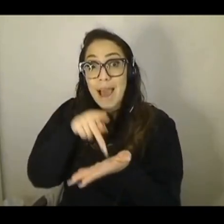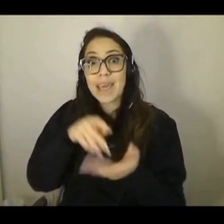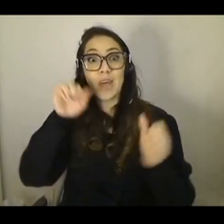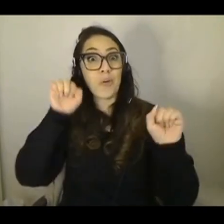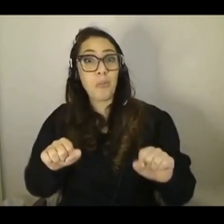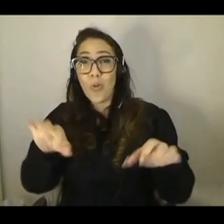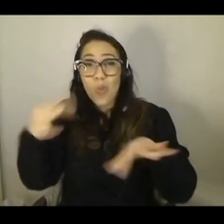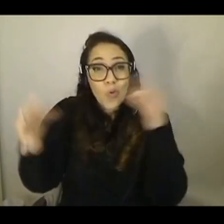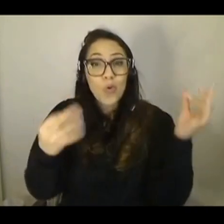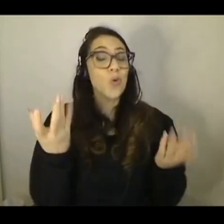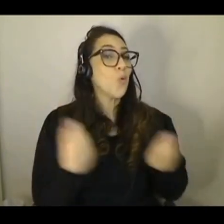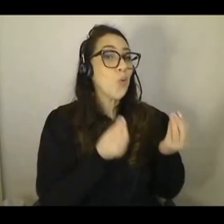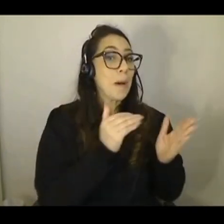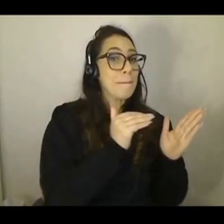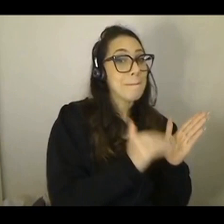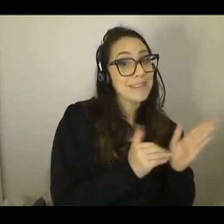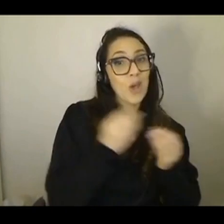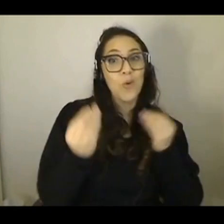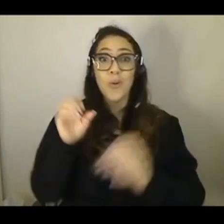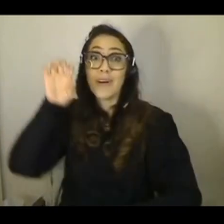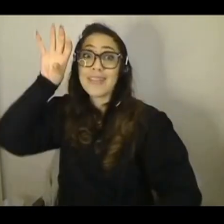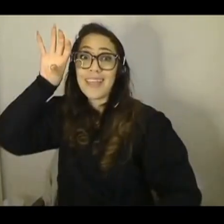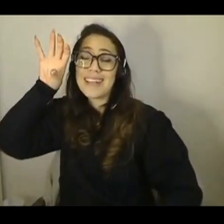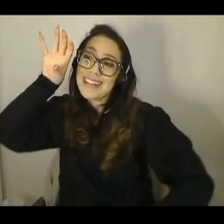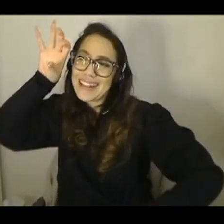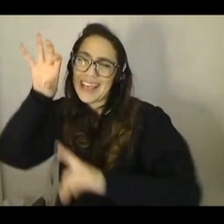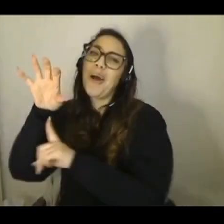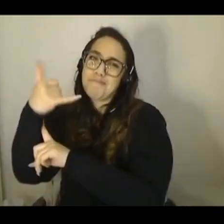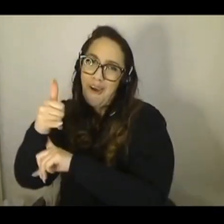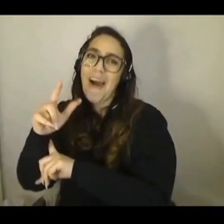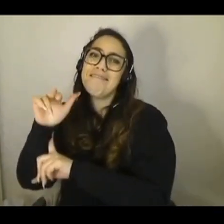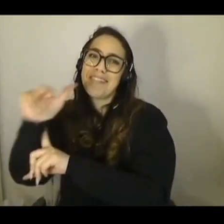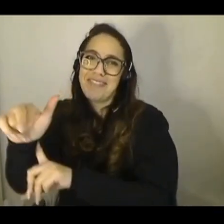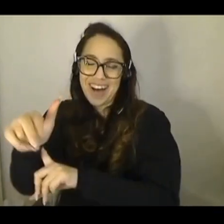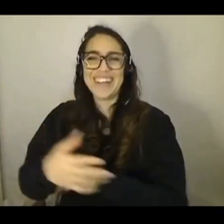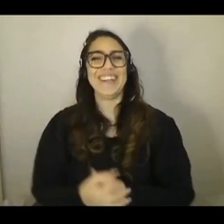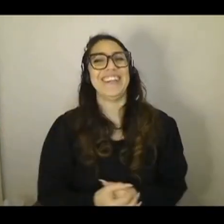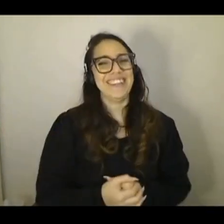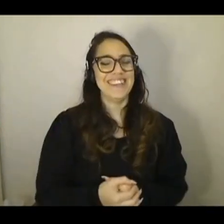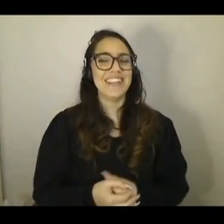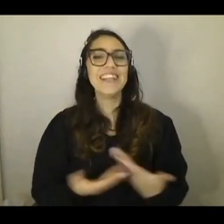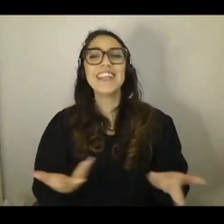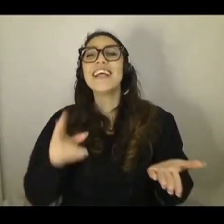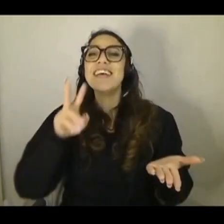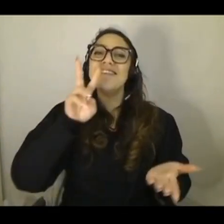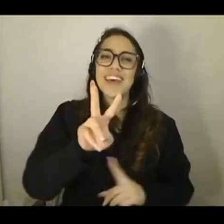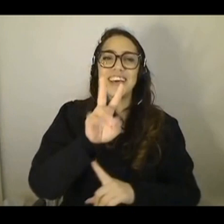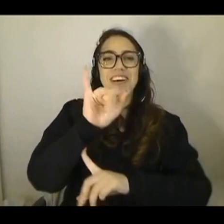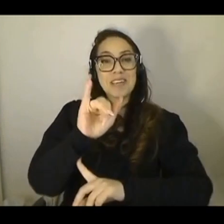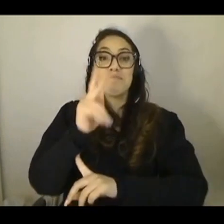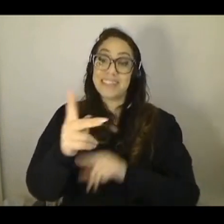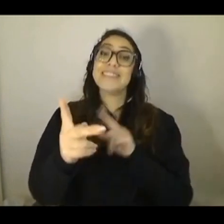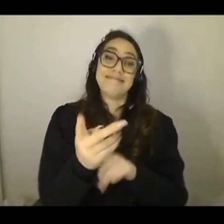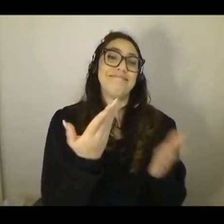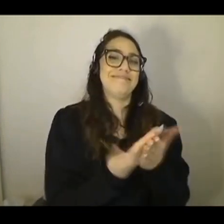alors à Tahiti. Mais bon, on n'est pas encore à Tahiti, mais on va bientôt y aller. Mais voilà, donc, virée importante parking, c'est ça. C'est au début,